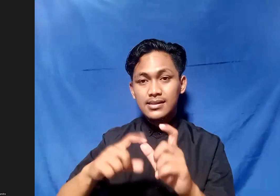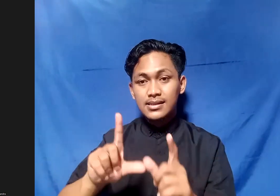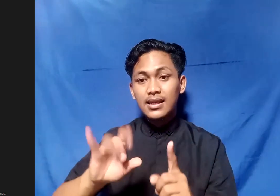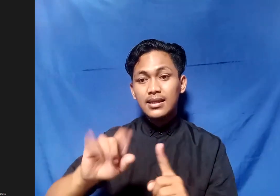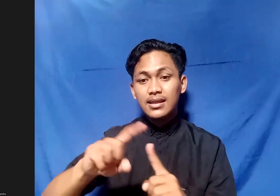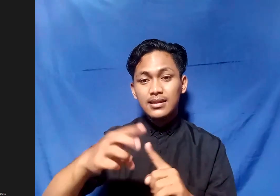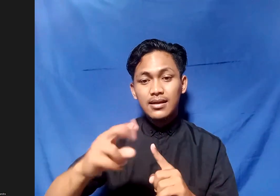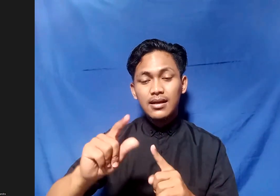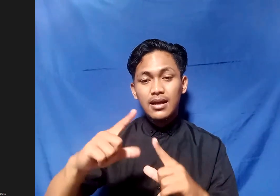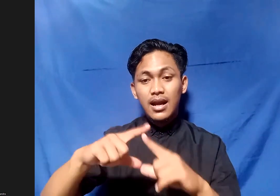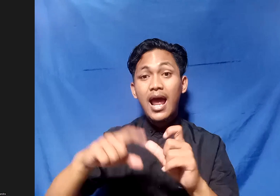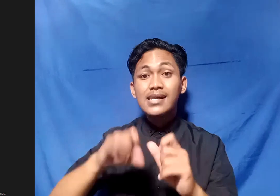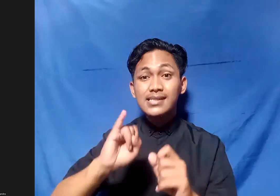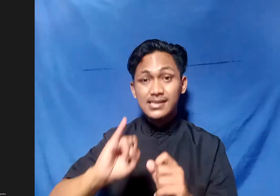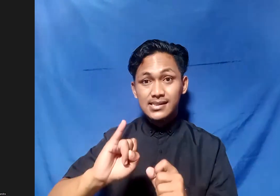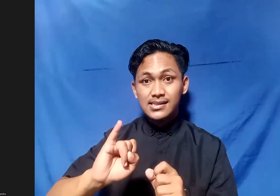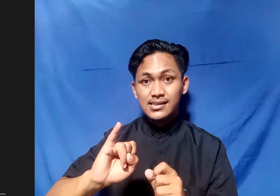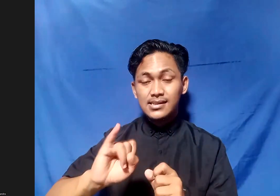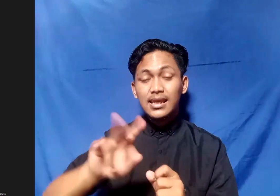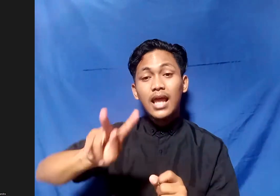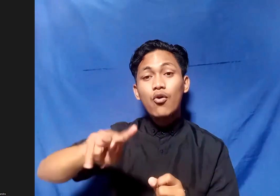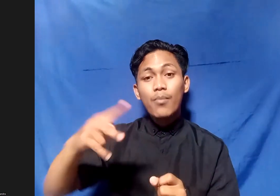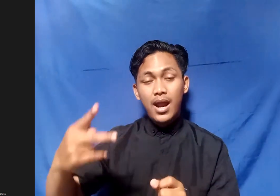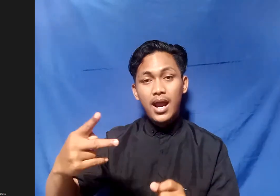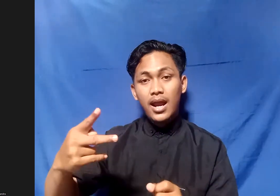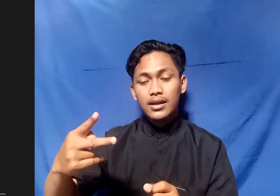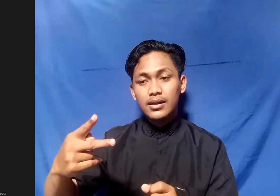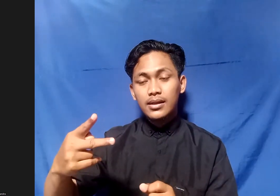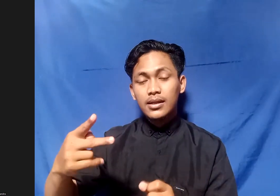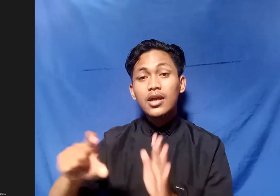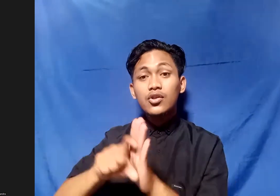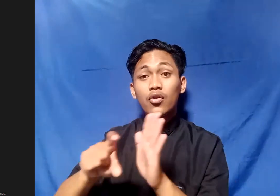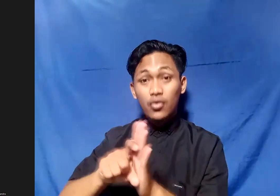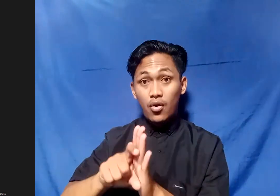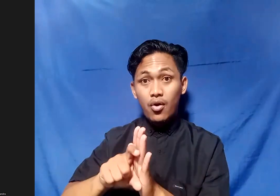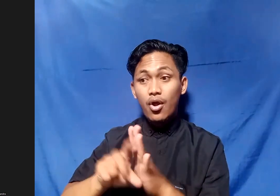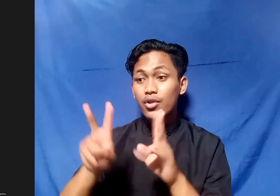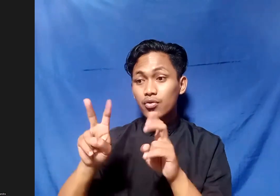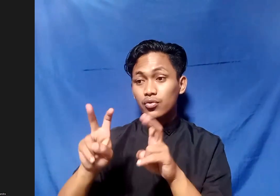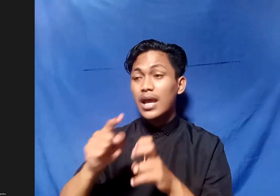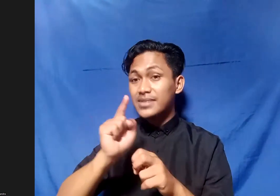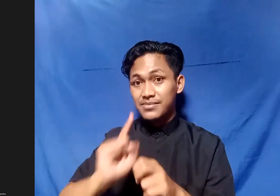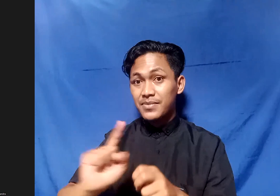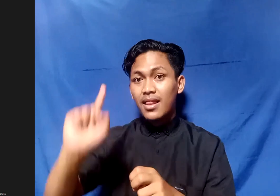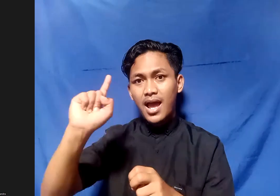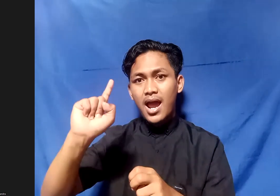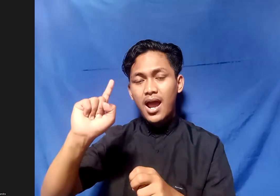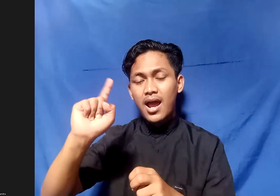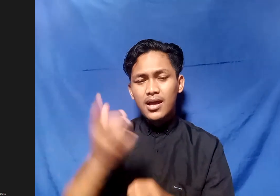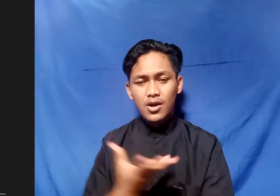Indonesia dengan kata-kata yang misalnya judulnya bismillah tapi ditulis dengan kata huruf